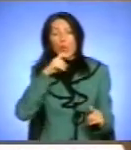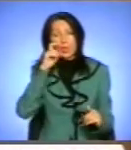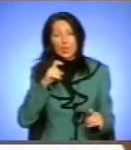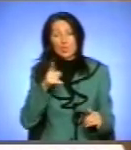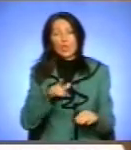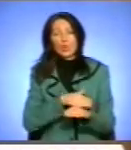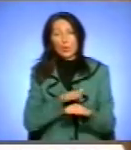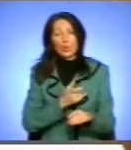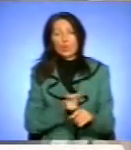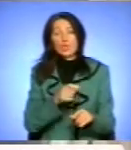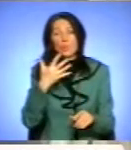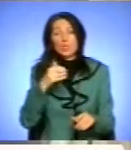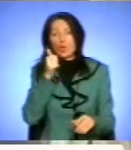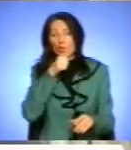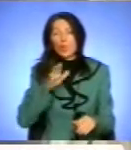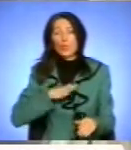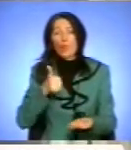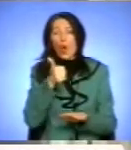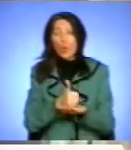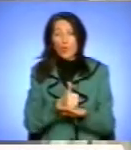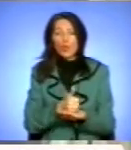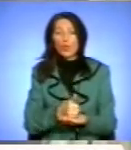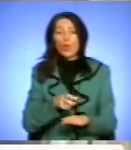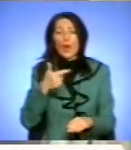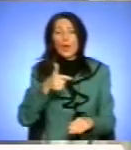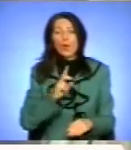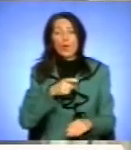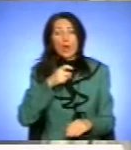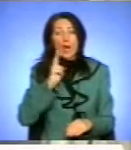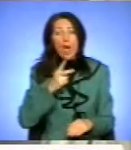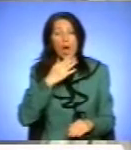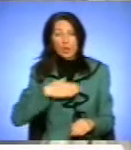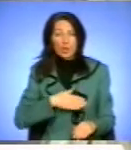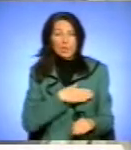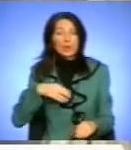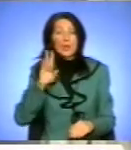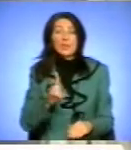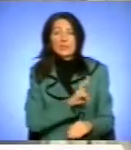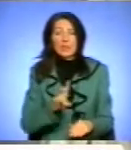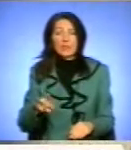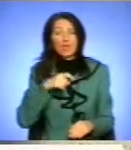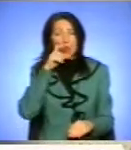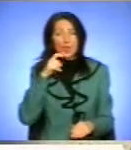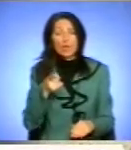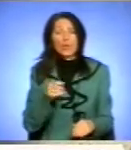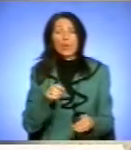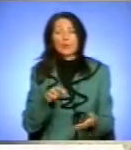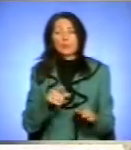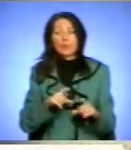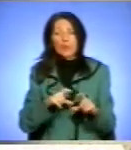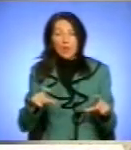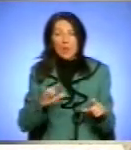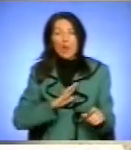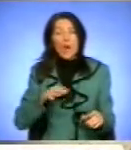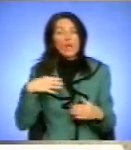був головою митрополитом Української греко-католицької церкви на Україні. Його резиденція знаходилася у Львові. Нащадок